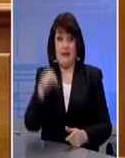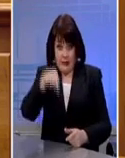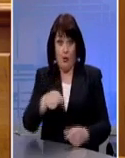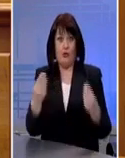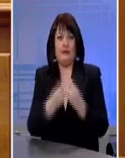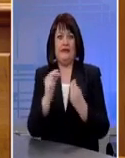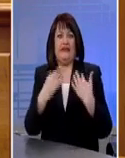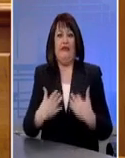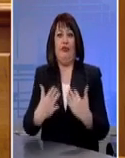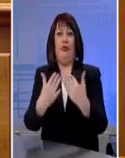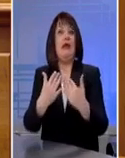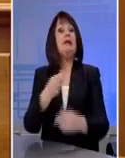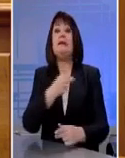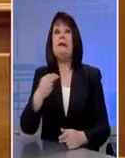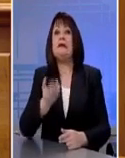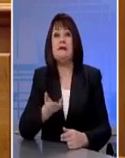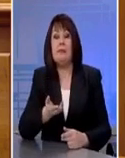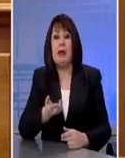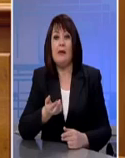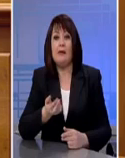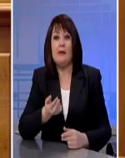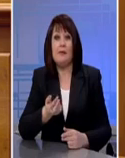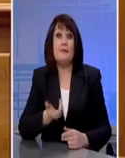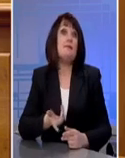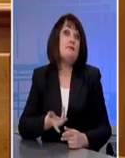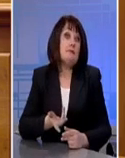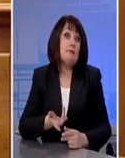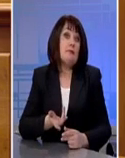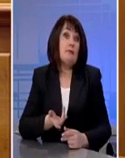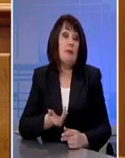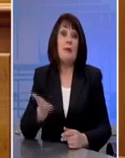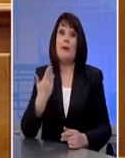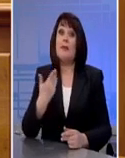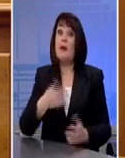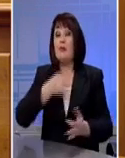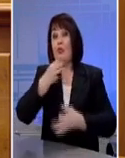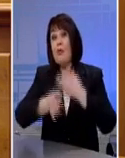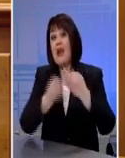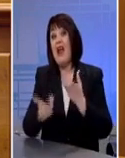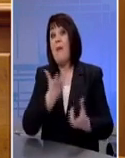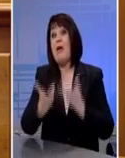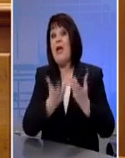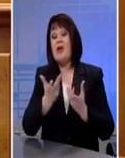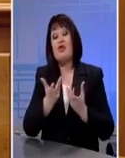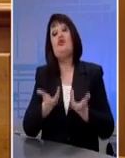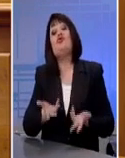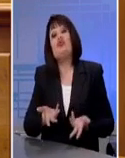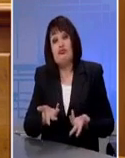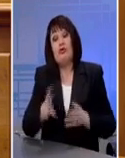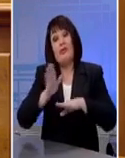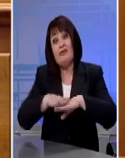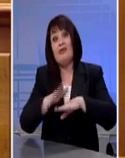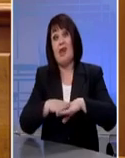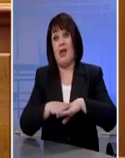κοινοβούλιο, σημαίνει ότι στο βήμα ομιλών είχε δημιουργήσει τις προϋποθέσεις